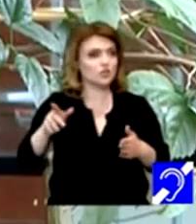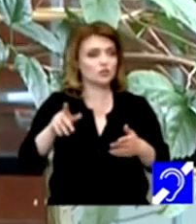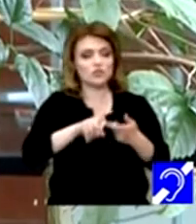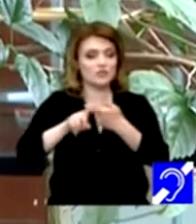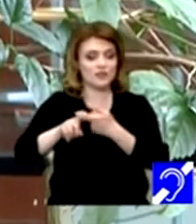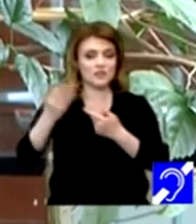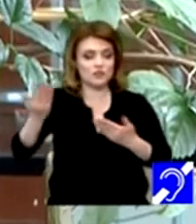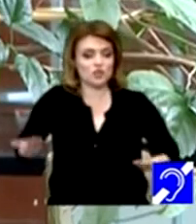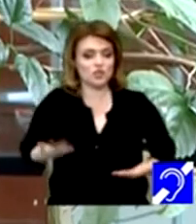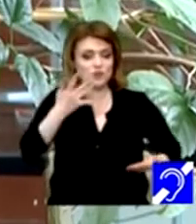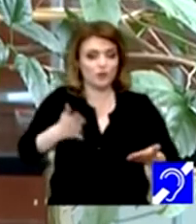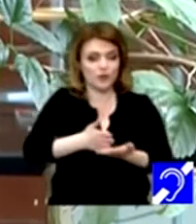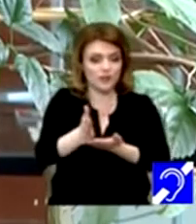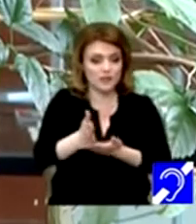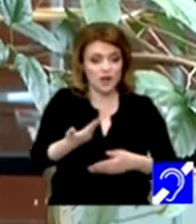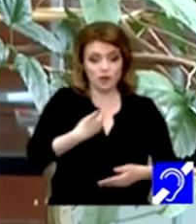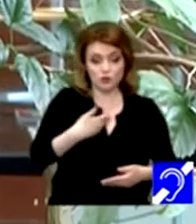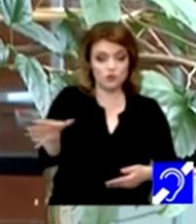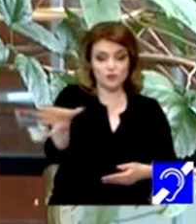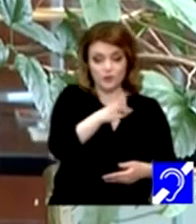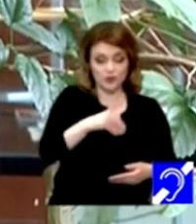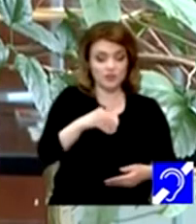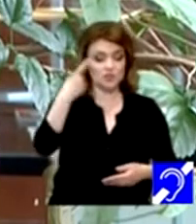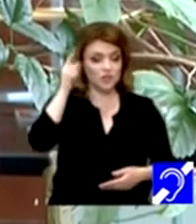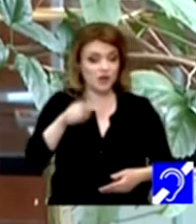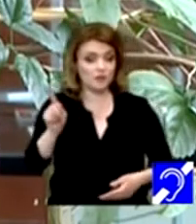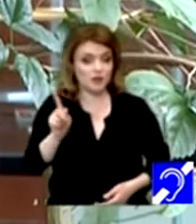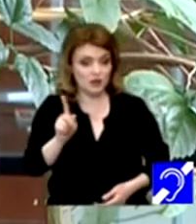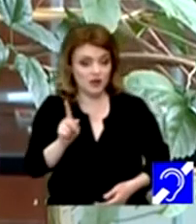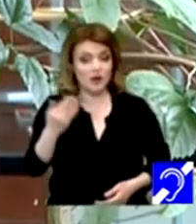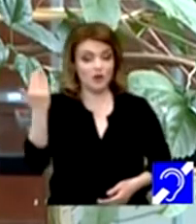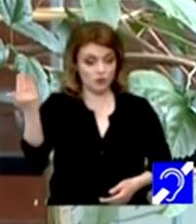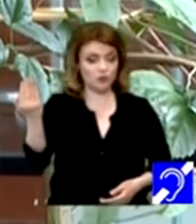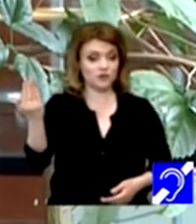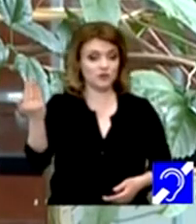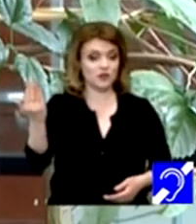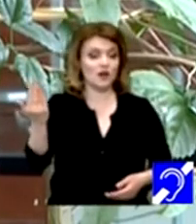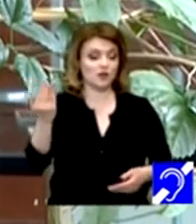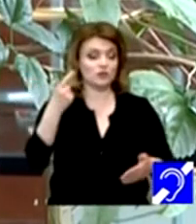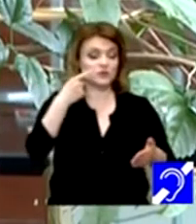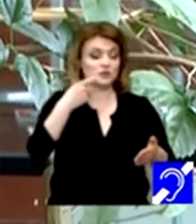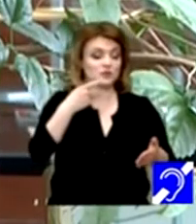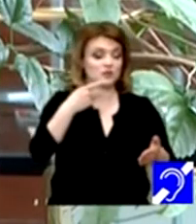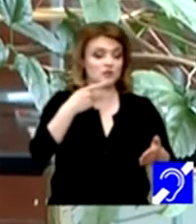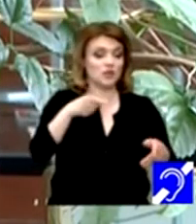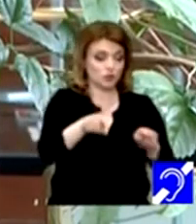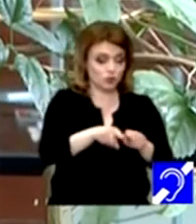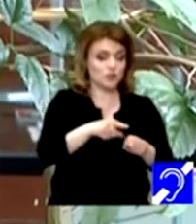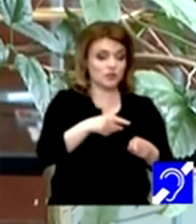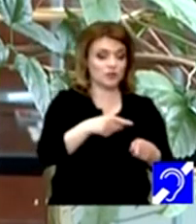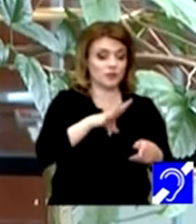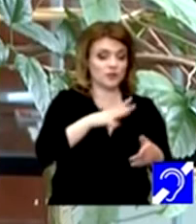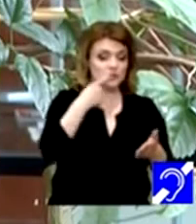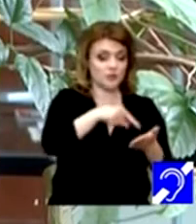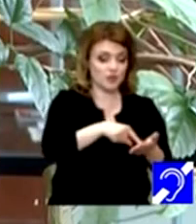politic. Noi toți împreună știm că Maria Sa a avut o contribuție substanțială